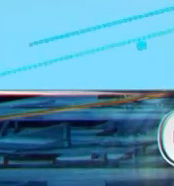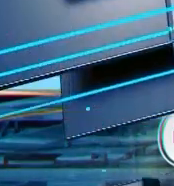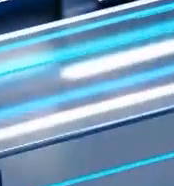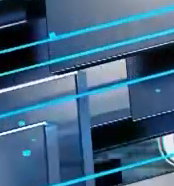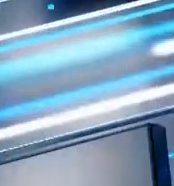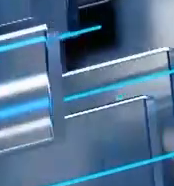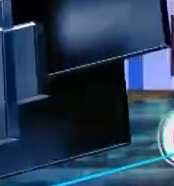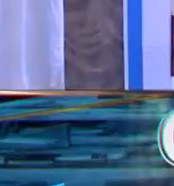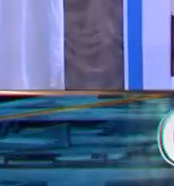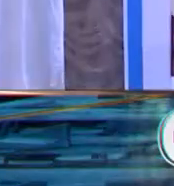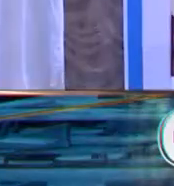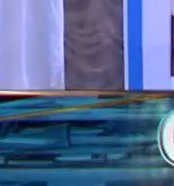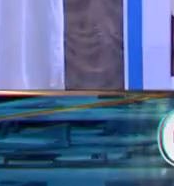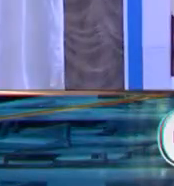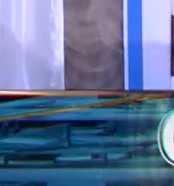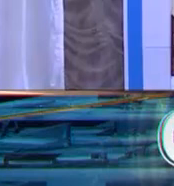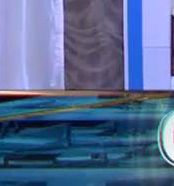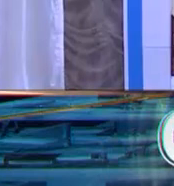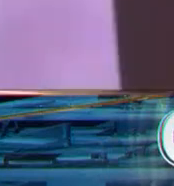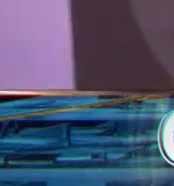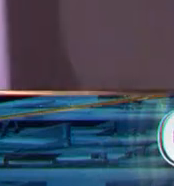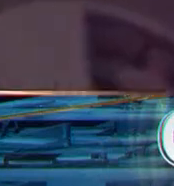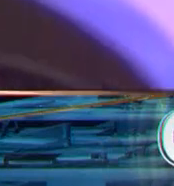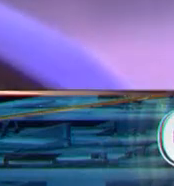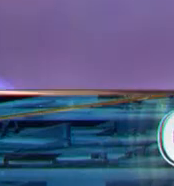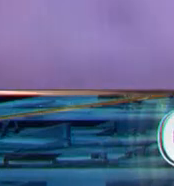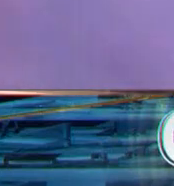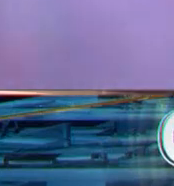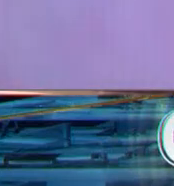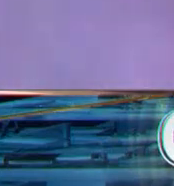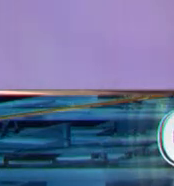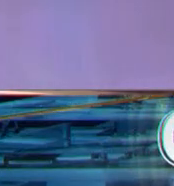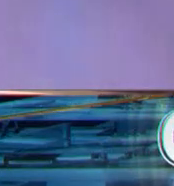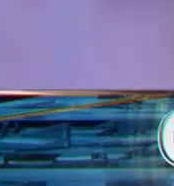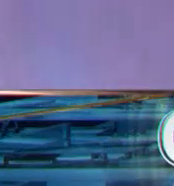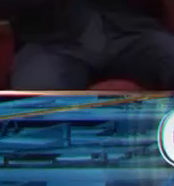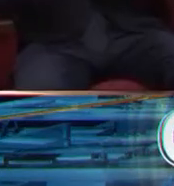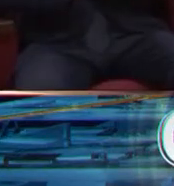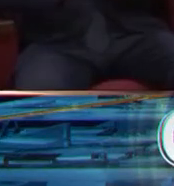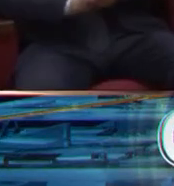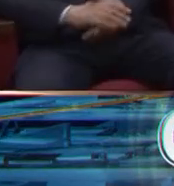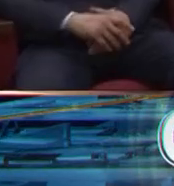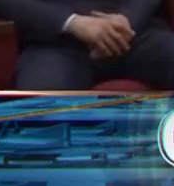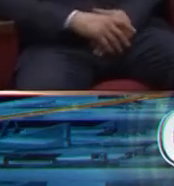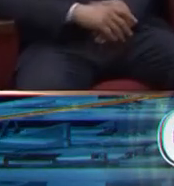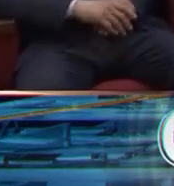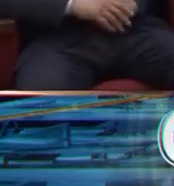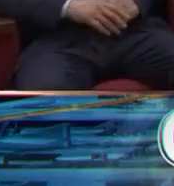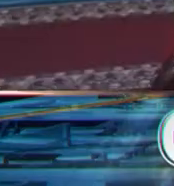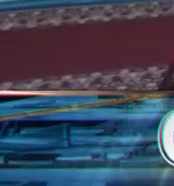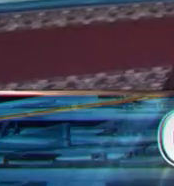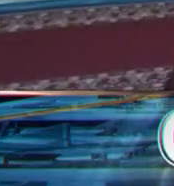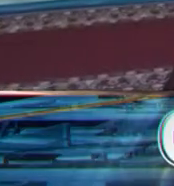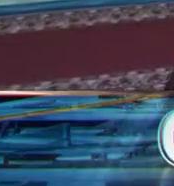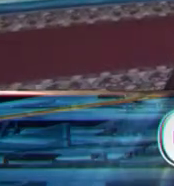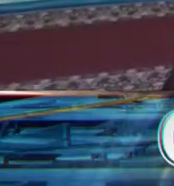обмануть. Где родился, там и пригодился. Победитель проекта «100 новых лиц» Махпал Мыса провела творческий вечер на